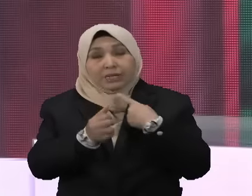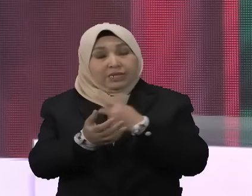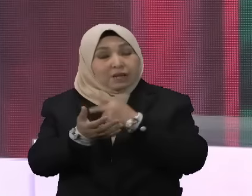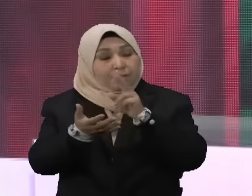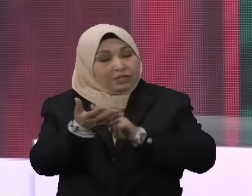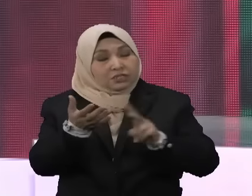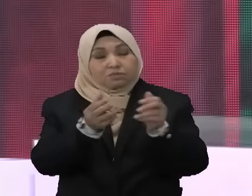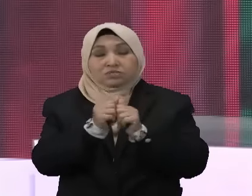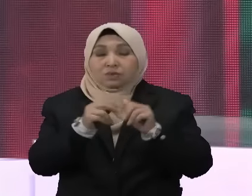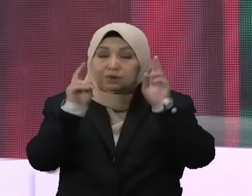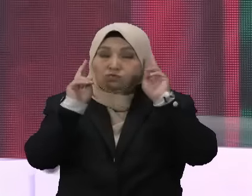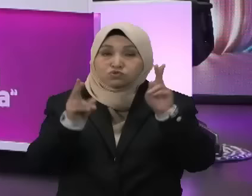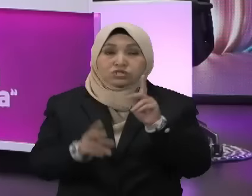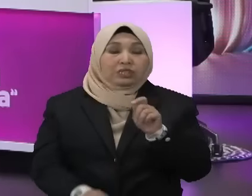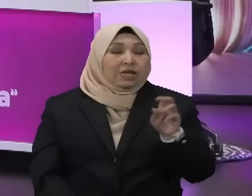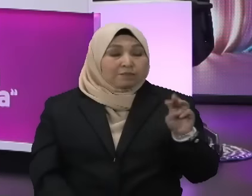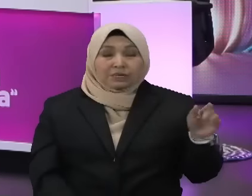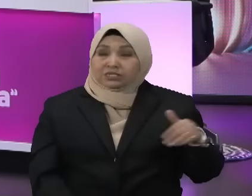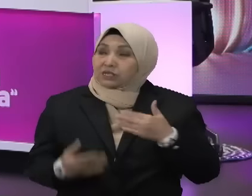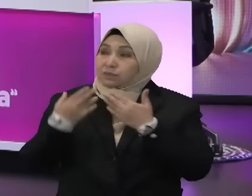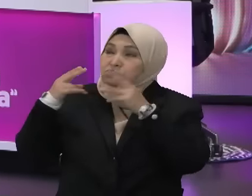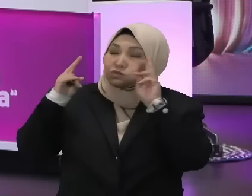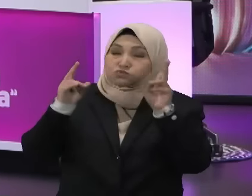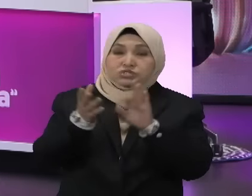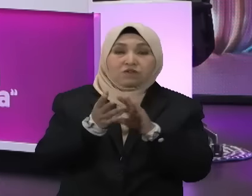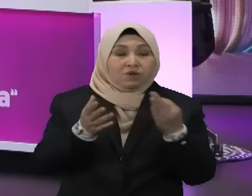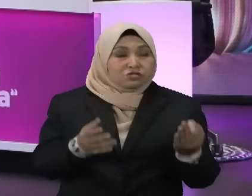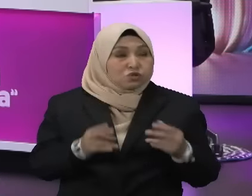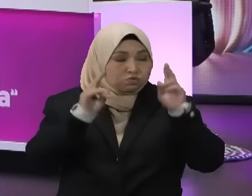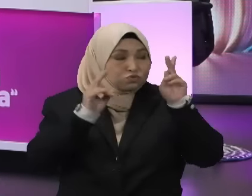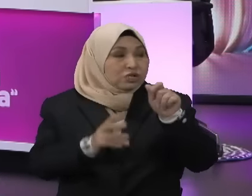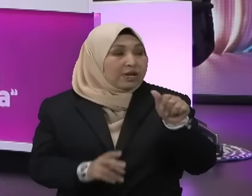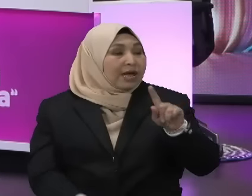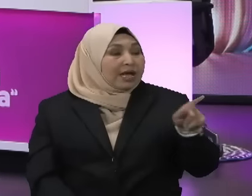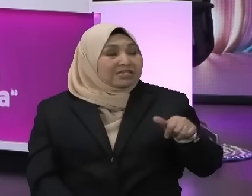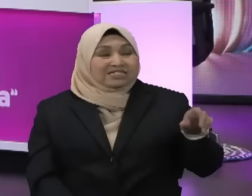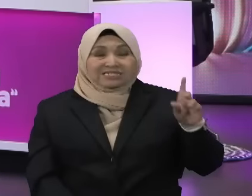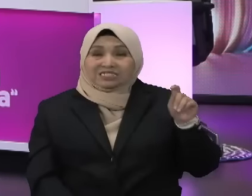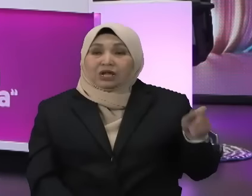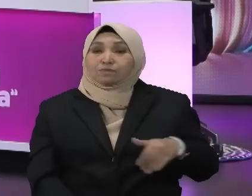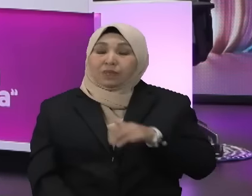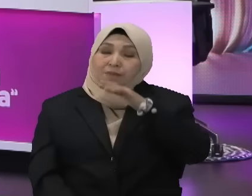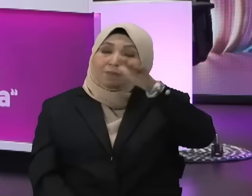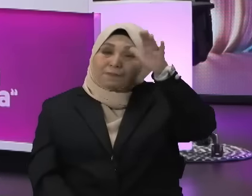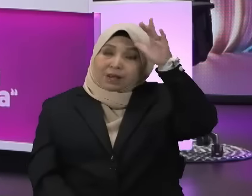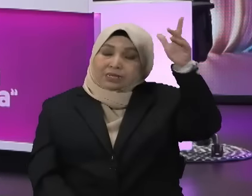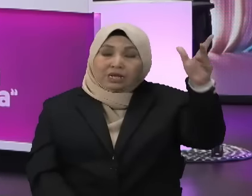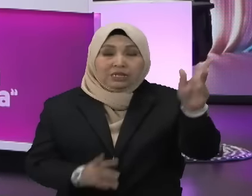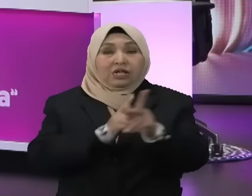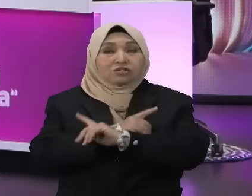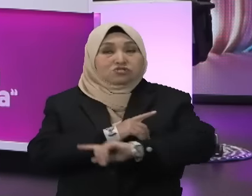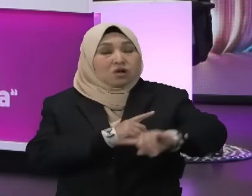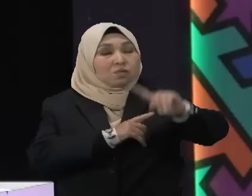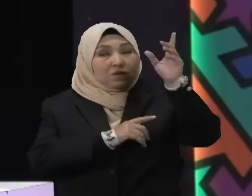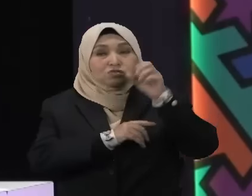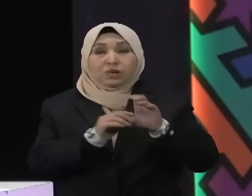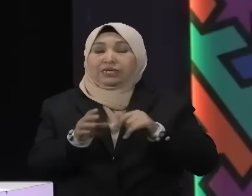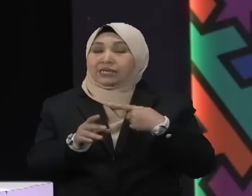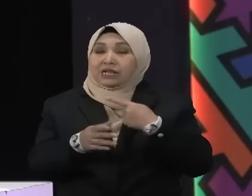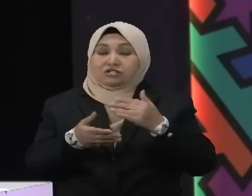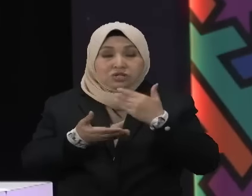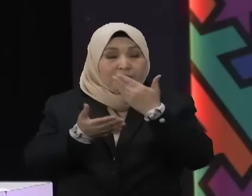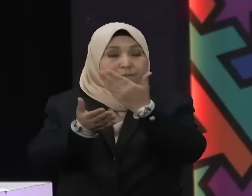bersama Al-Fadhil Ustaz Tarmizi. Terima kasih Al-Fadhil Ustaz Fazrul, Al-Fadhil Ustaz Aizat, tuan-tuan dan puan-puan yang banyak dikasih rahmat Allah Subhanahu Wa Taala. Kita sampai